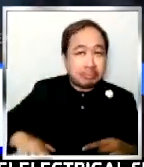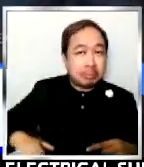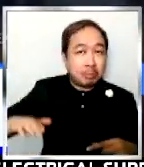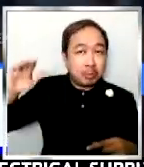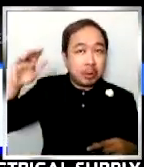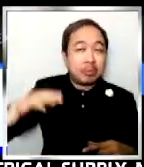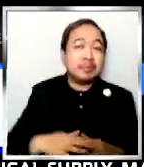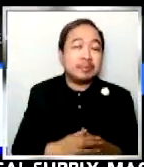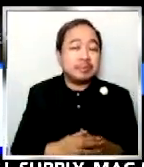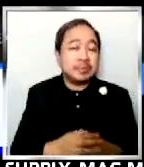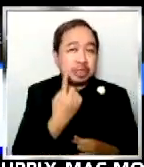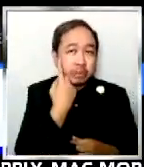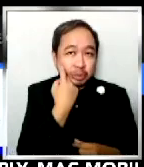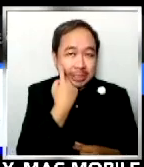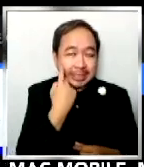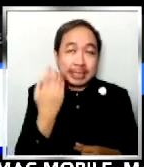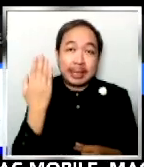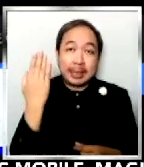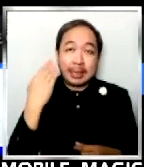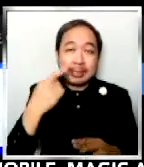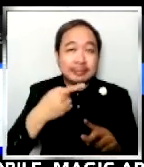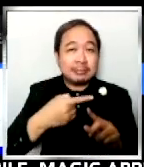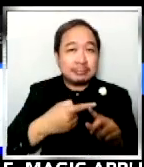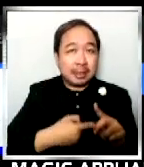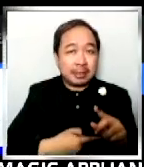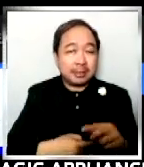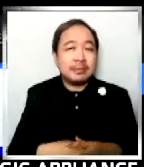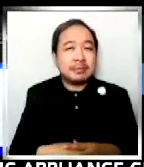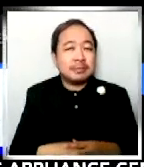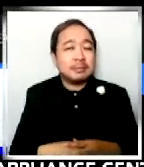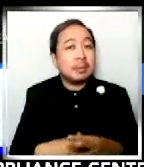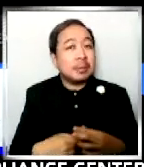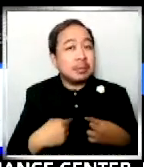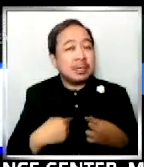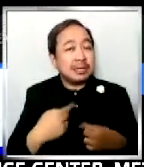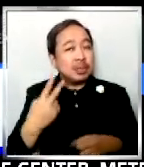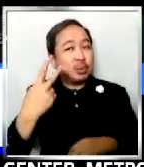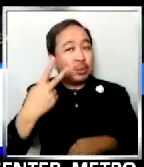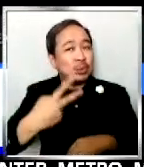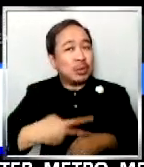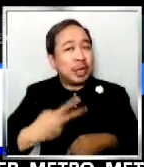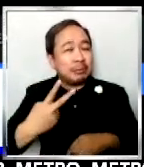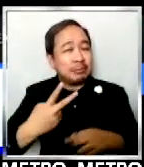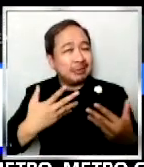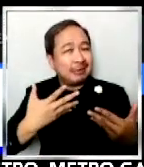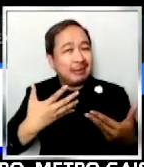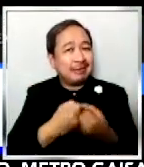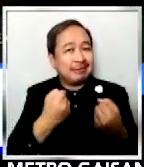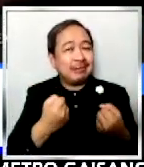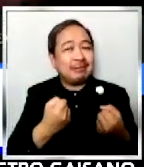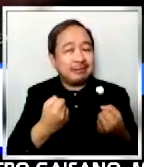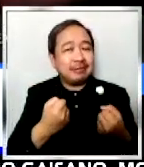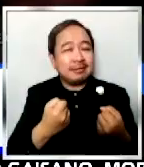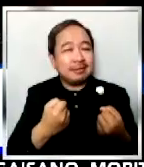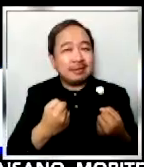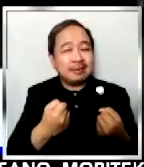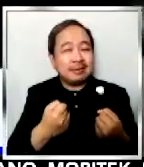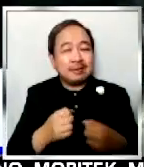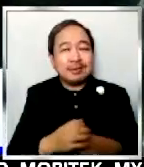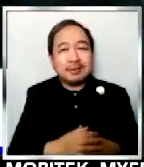nakaraang buwan. I have 2 accidents on one Nawalaan ng